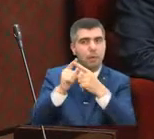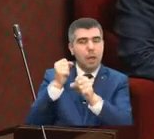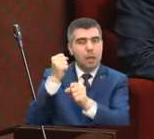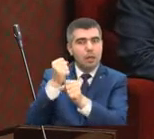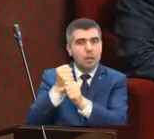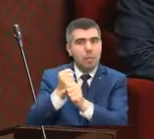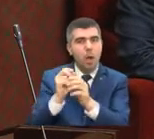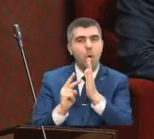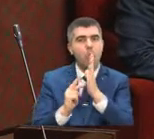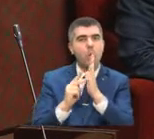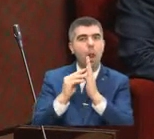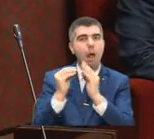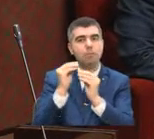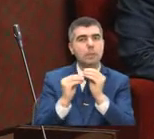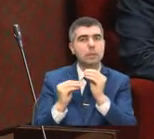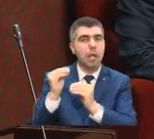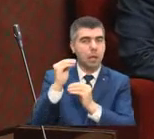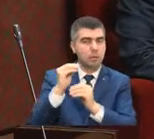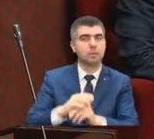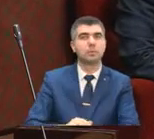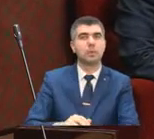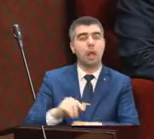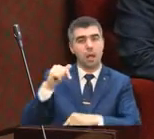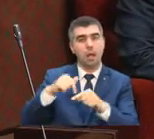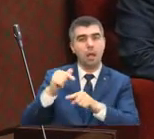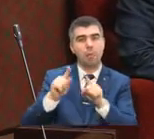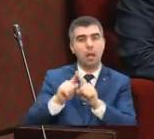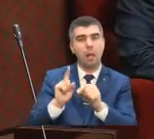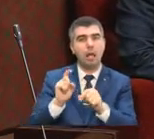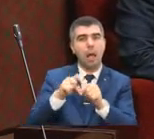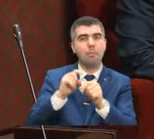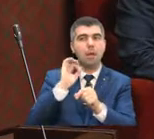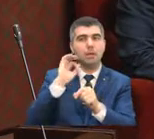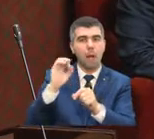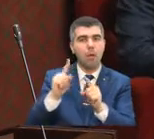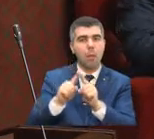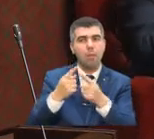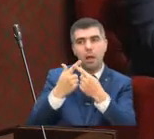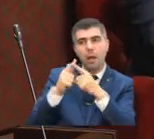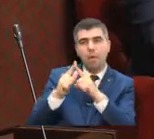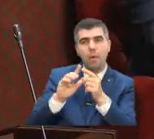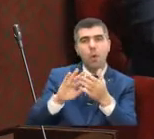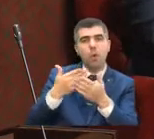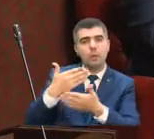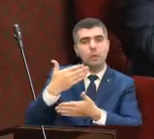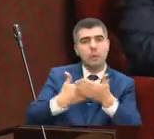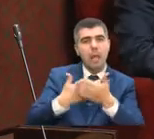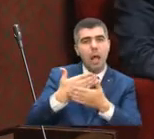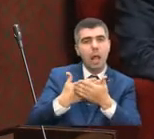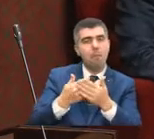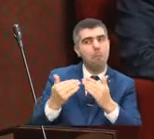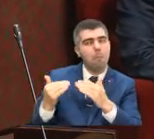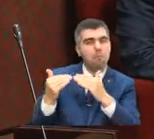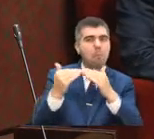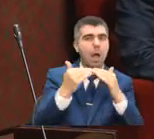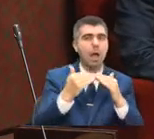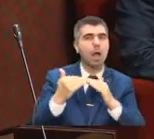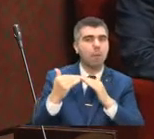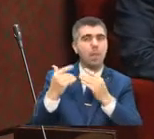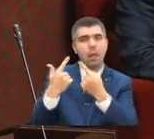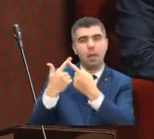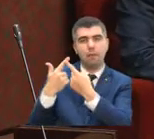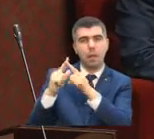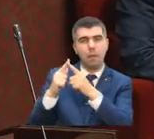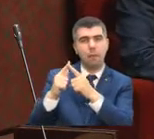الترقي. وهذه الهيئة عندها مطالب طبيعة الحال هي مطالب أفقية على لأنها هيئة مشتركة على غرار واحد عدد الهيئات